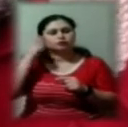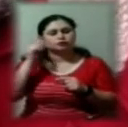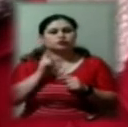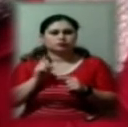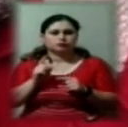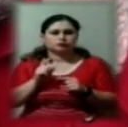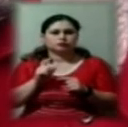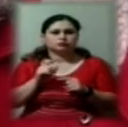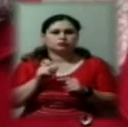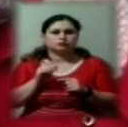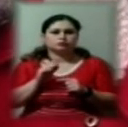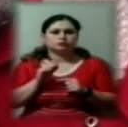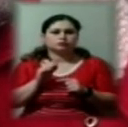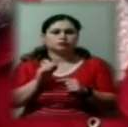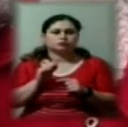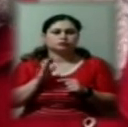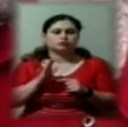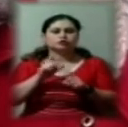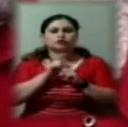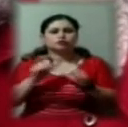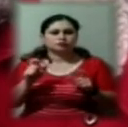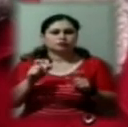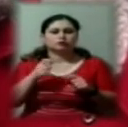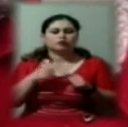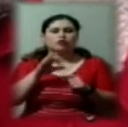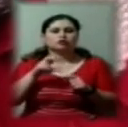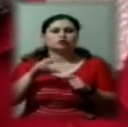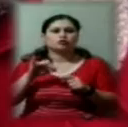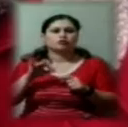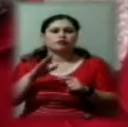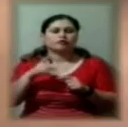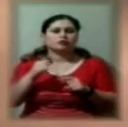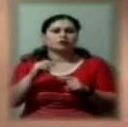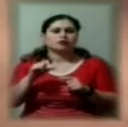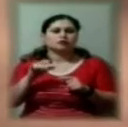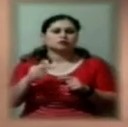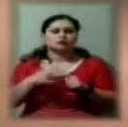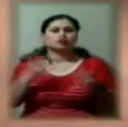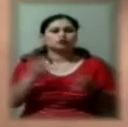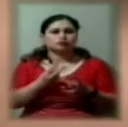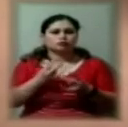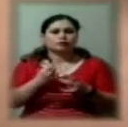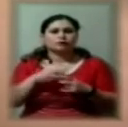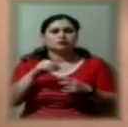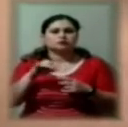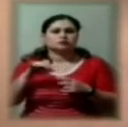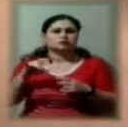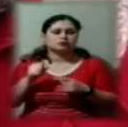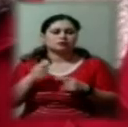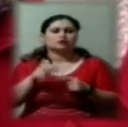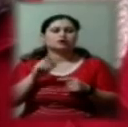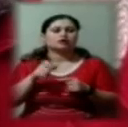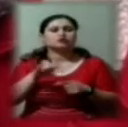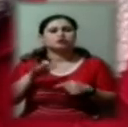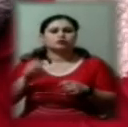школах, особливо в гімназіях, потрібні медсестри, так як дитина може зламати